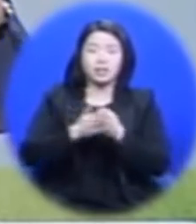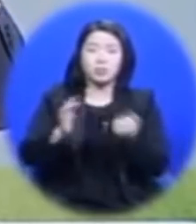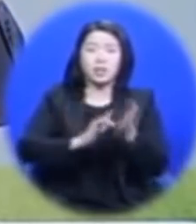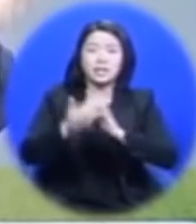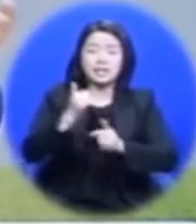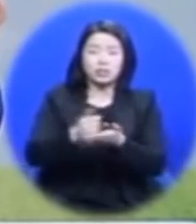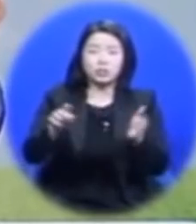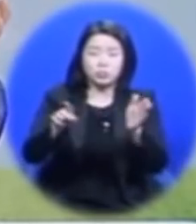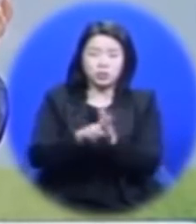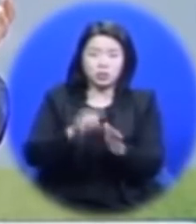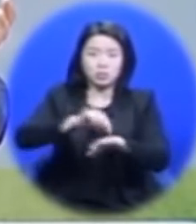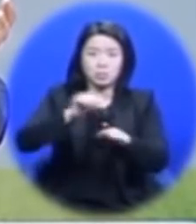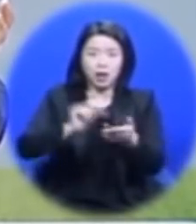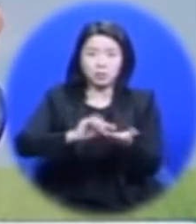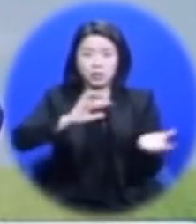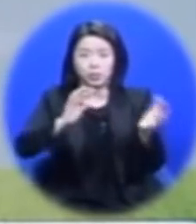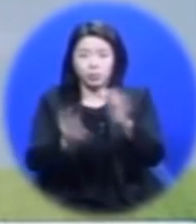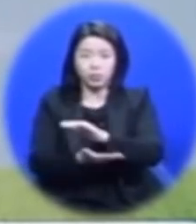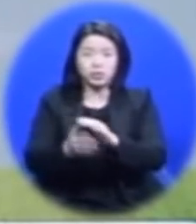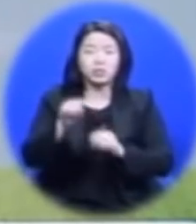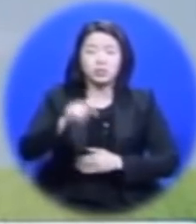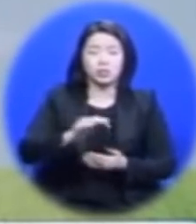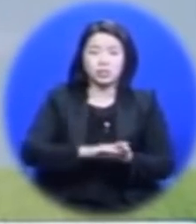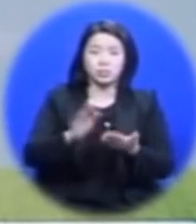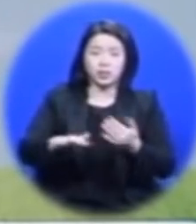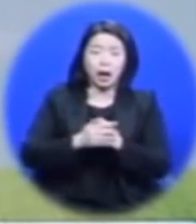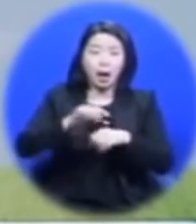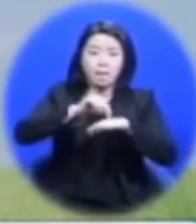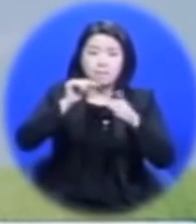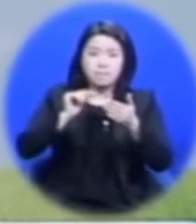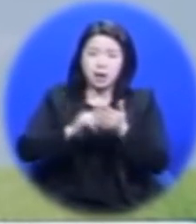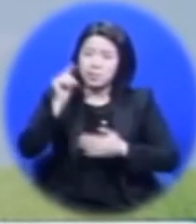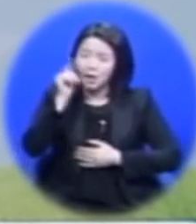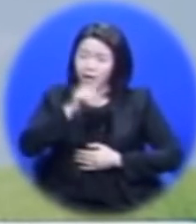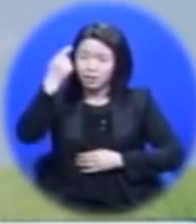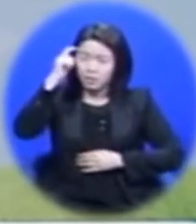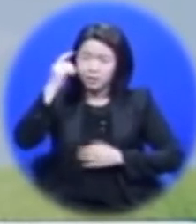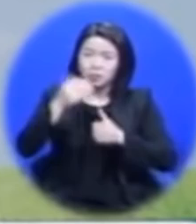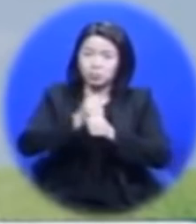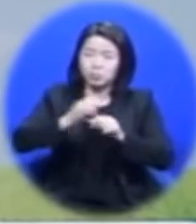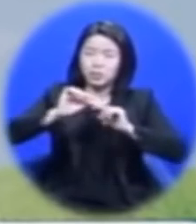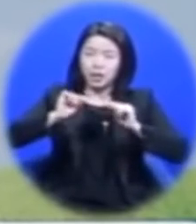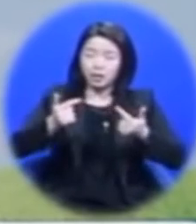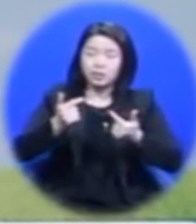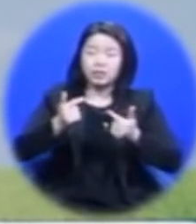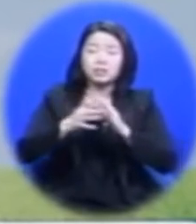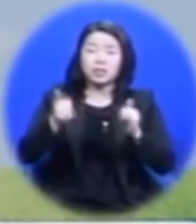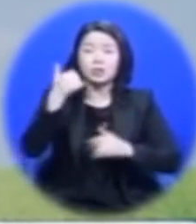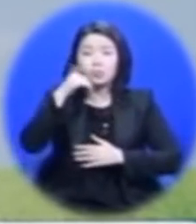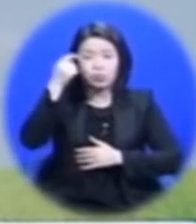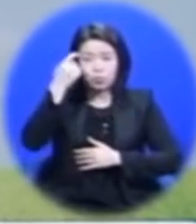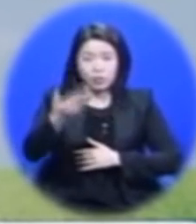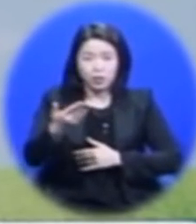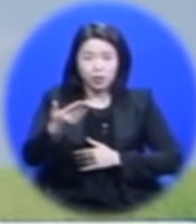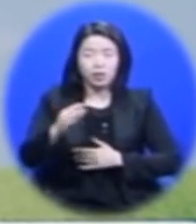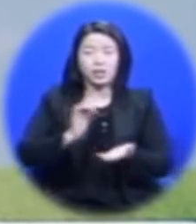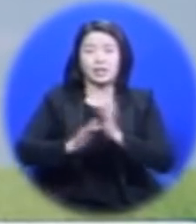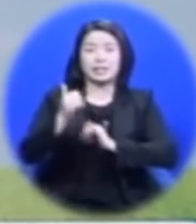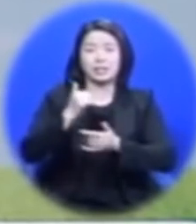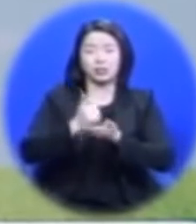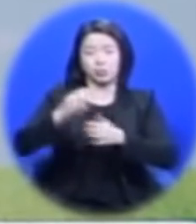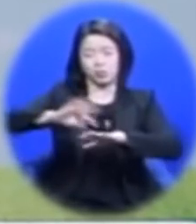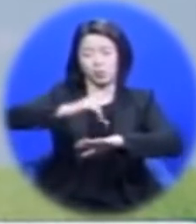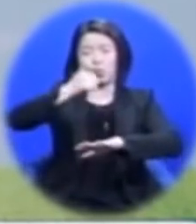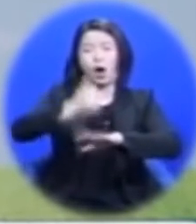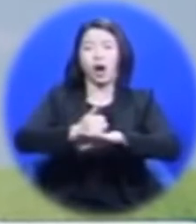것은 마음이 뒤집어지는 거예요. 마음에 악한 생각을 품지 않게 되는 사람이 누구지요? 예수님이 마음의